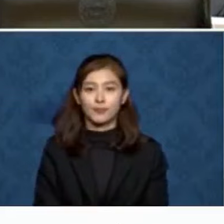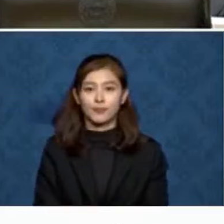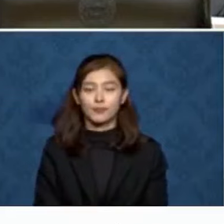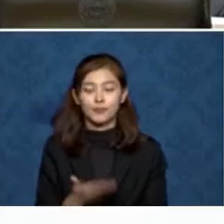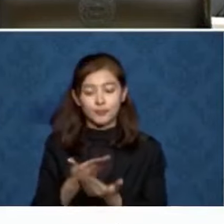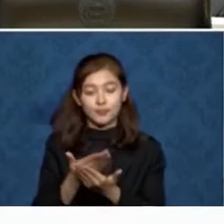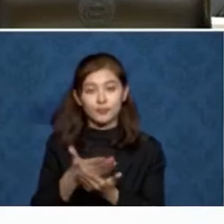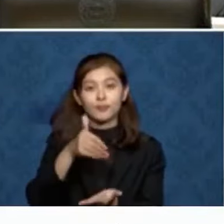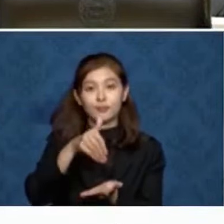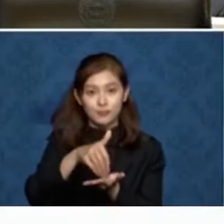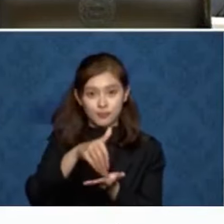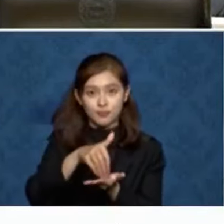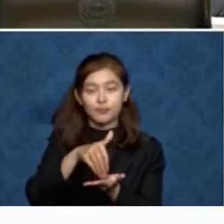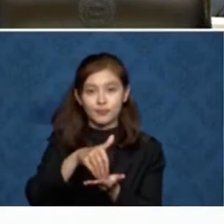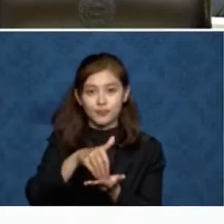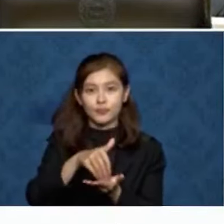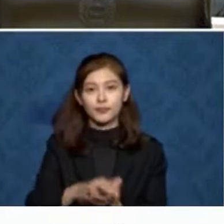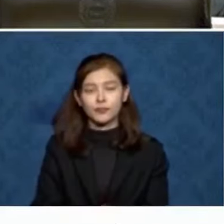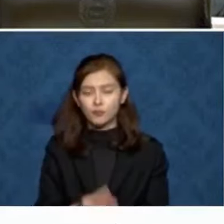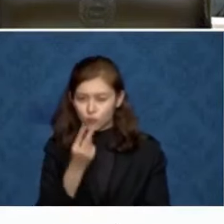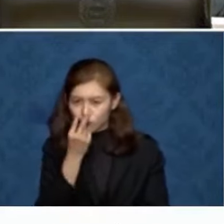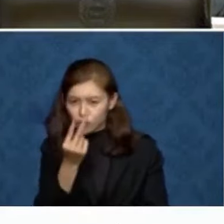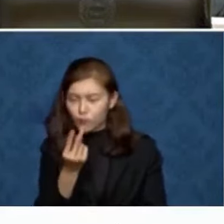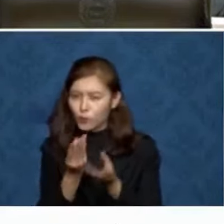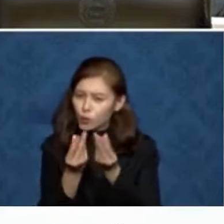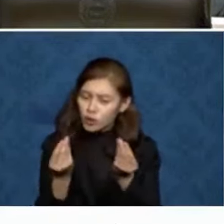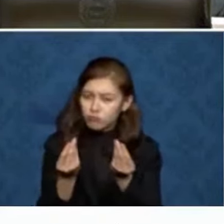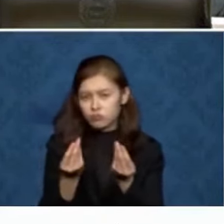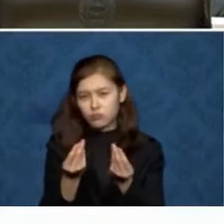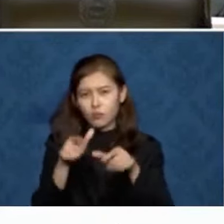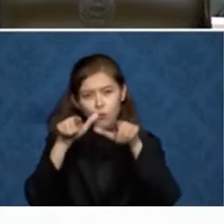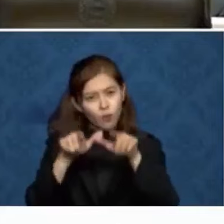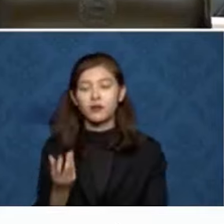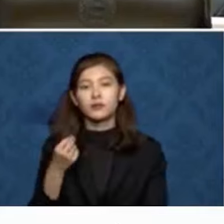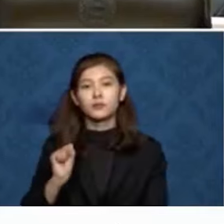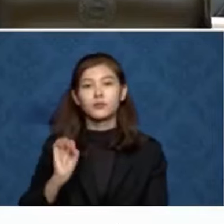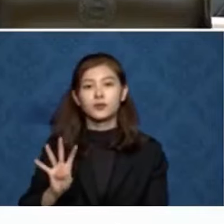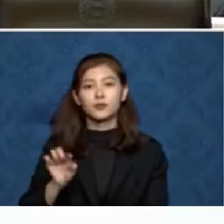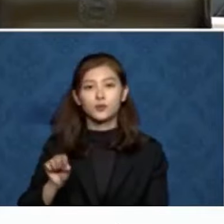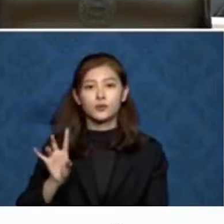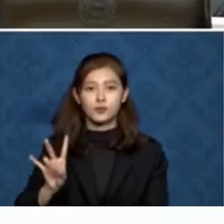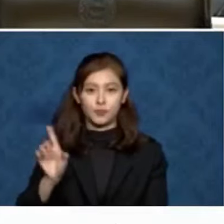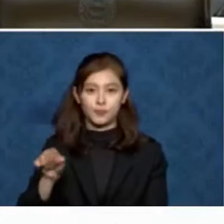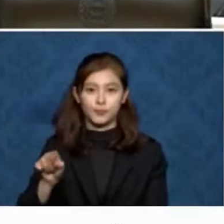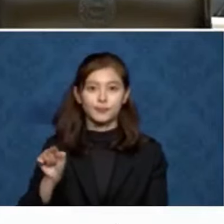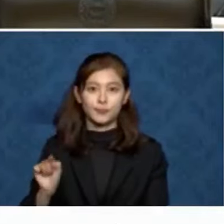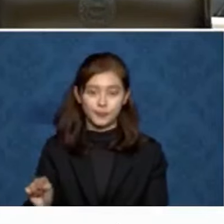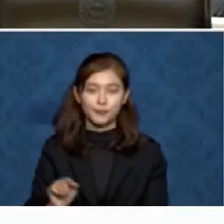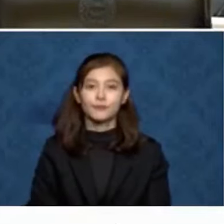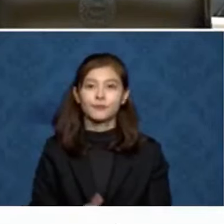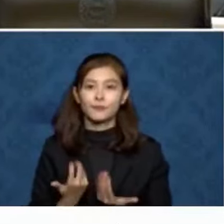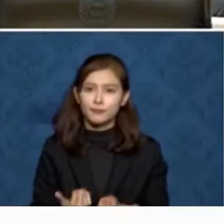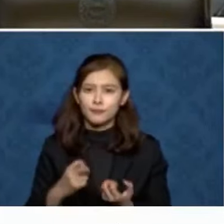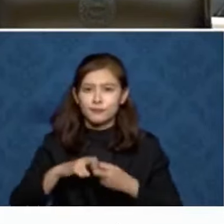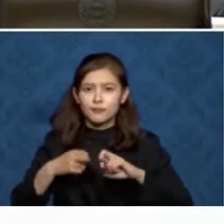เผินสัดส่วนงบกลางกาเหมือนลดลงแต่อันนี้มันงบลวงตาแต่ปัญหาก็คือว่าพอไปดู